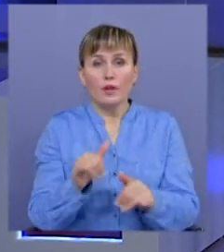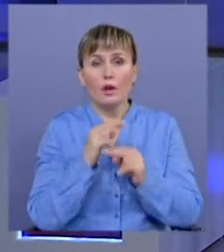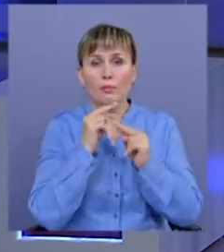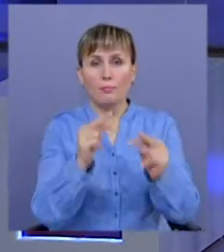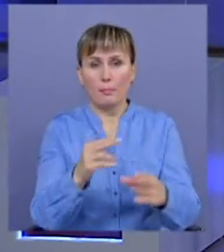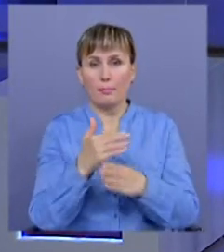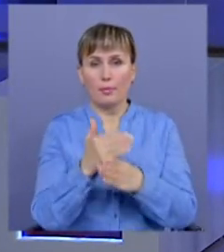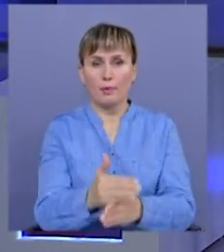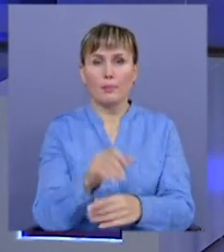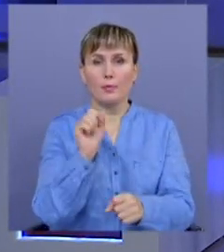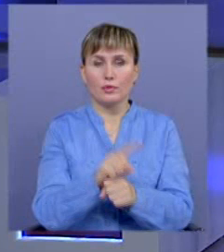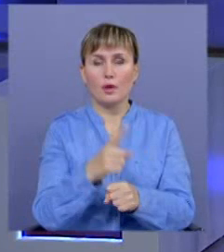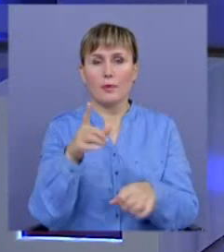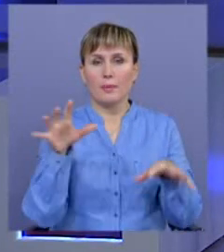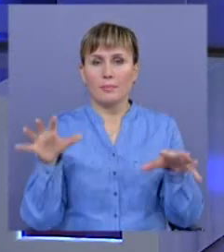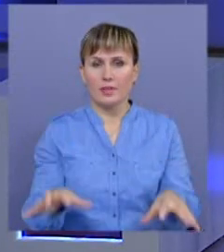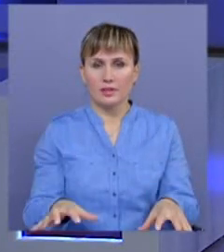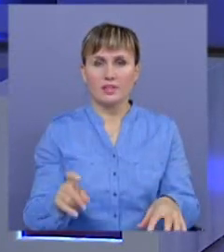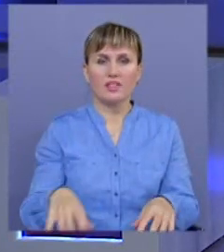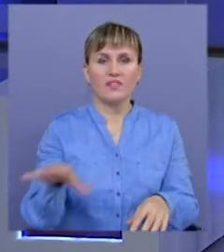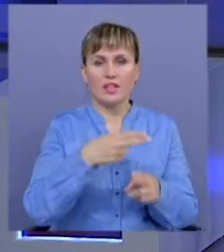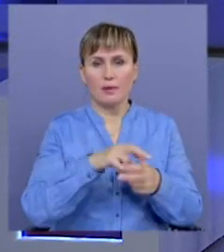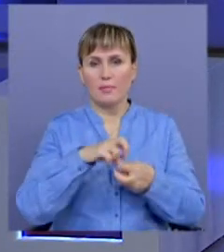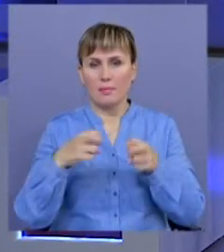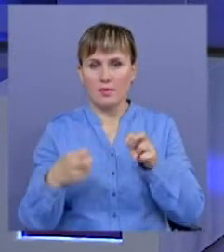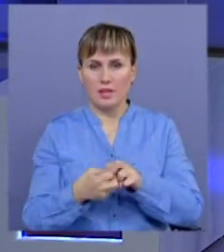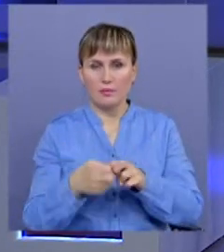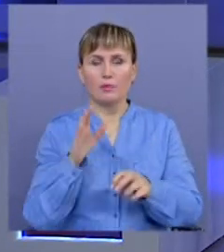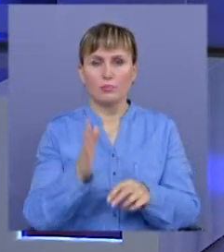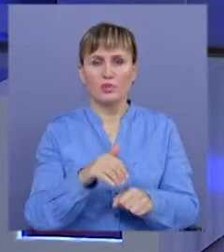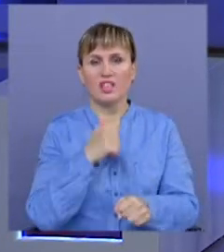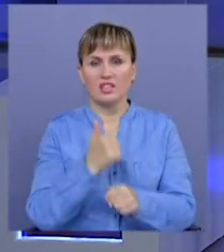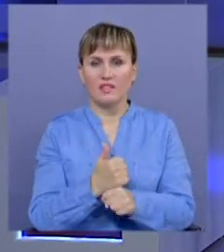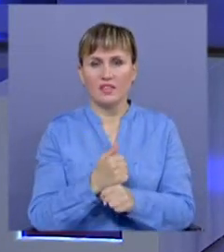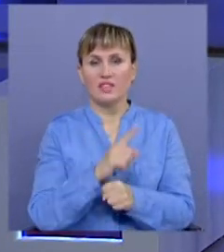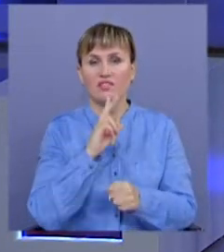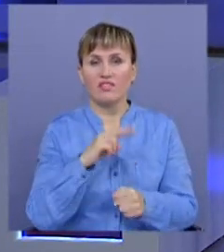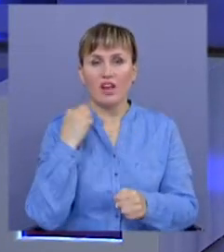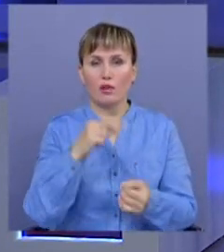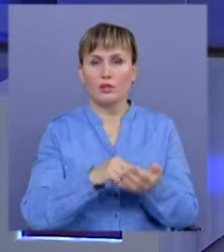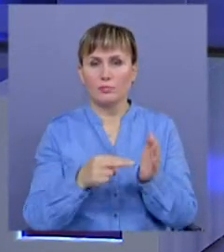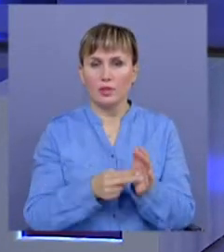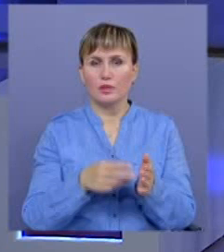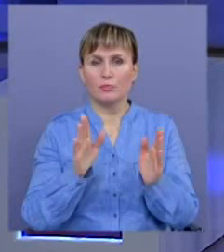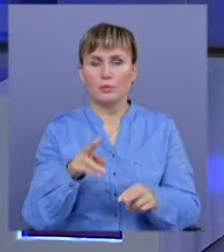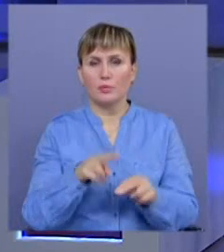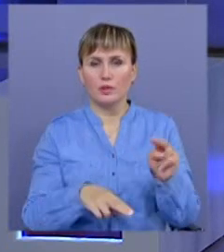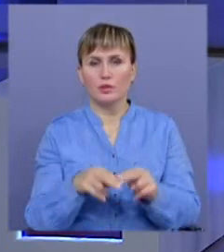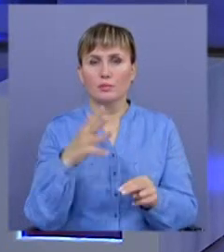помощью. По поручению первого президента за все эти проблемы возьмутся основательно. За 2 года планируется построить